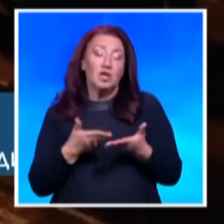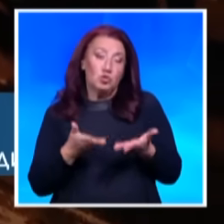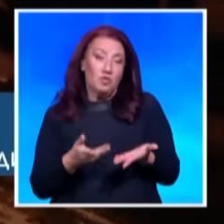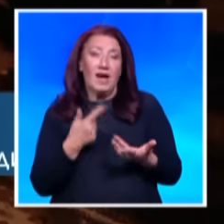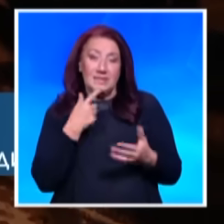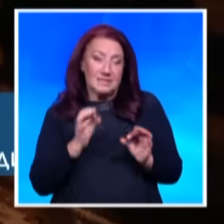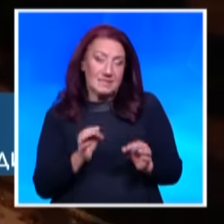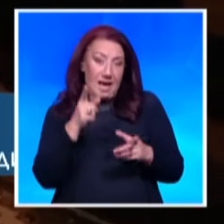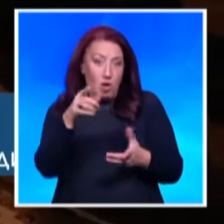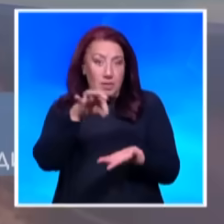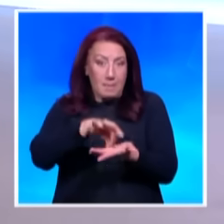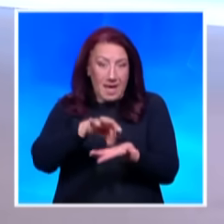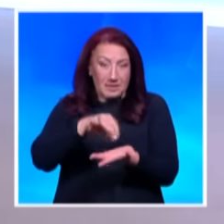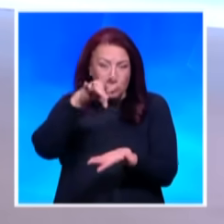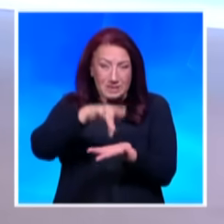тук.